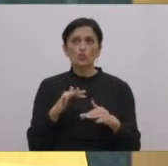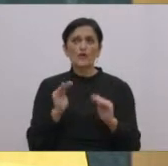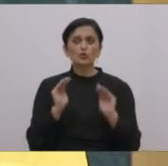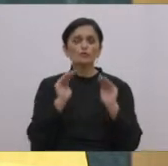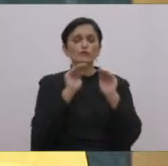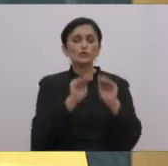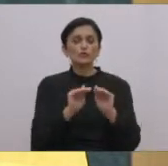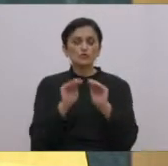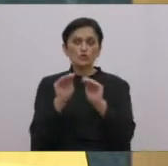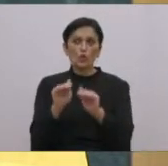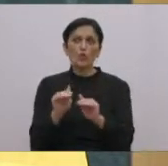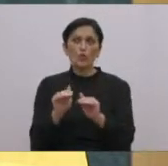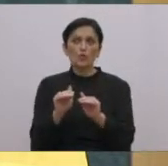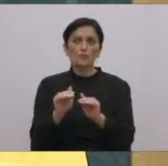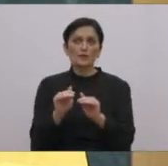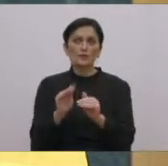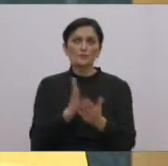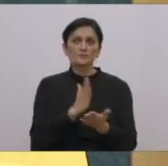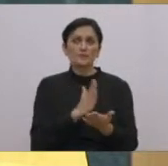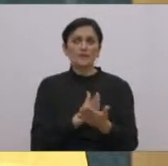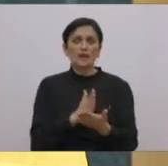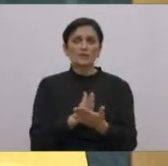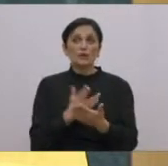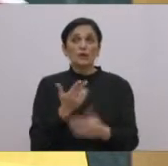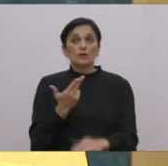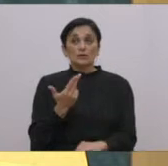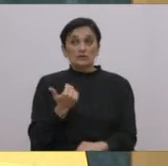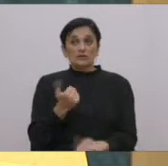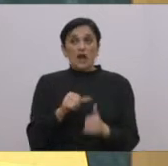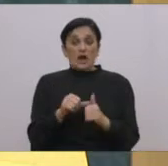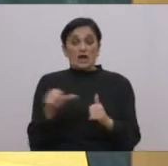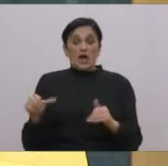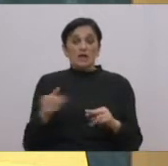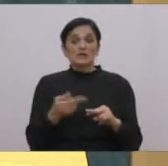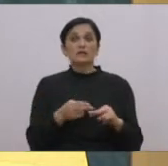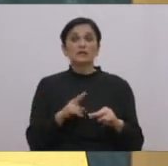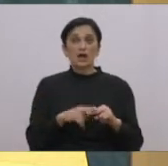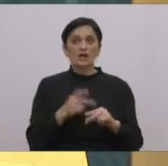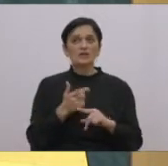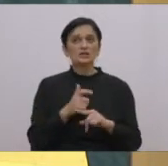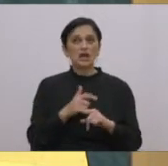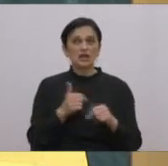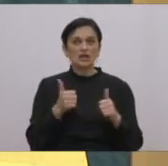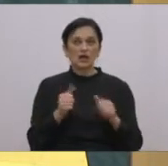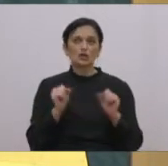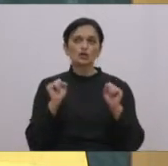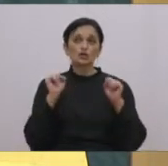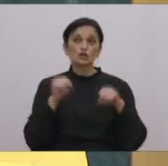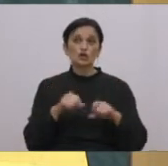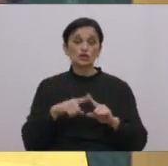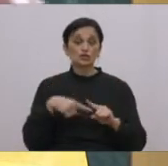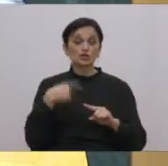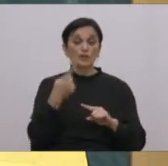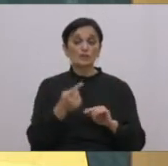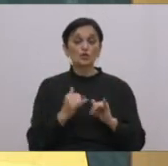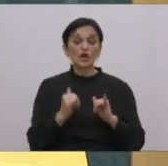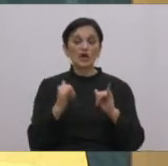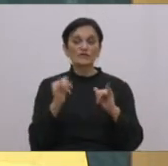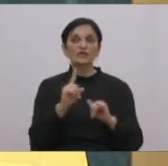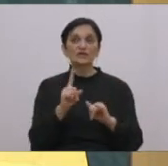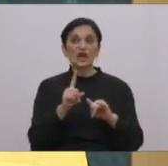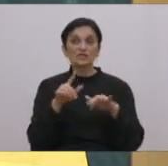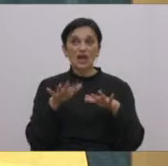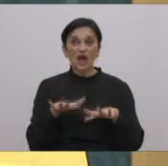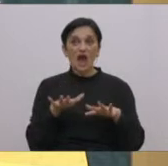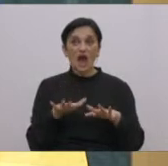sudomis, arse bobi, Da, garda amisa, aseve, zalean kargi, 600 lobi, șem gumi, ganuitare, bizrata,